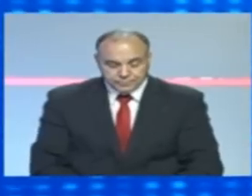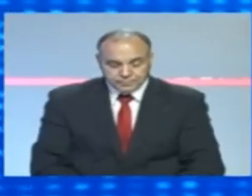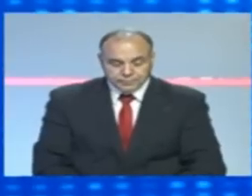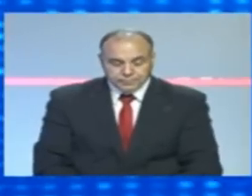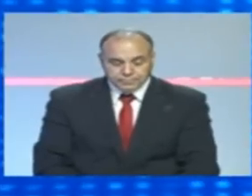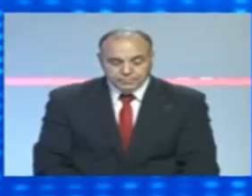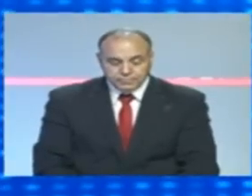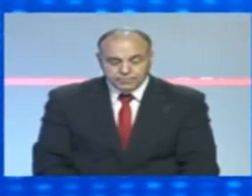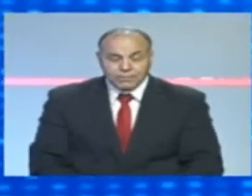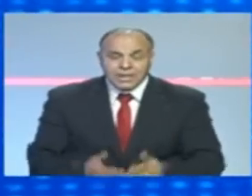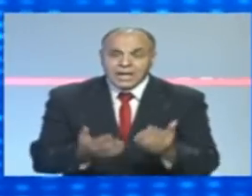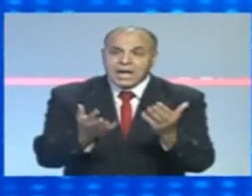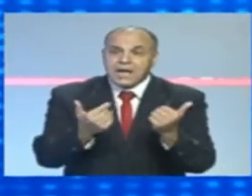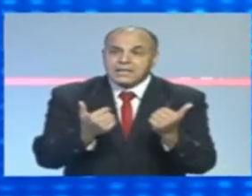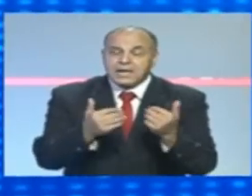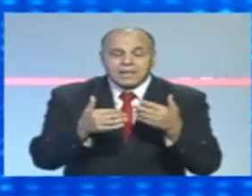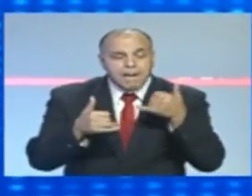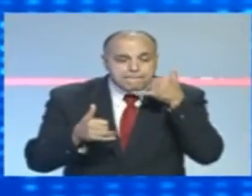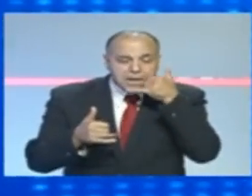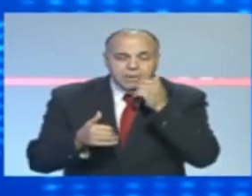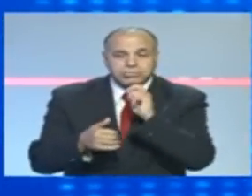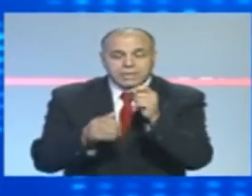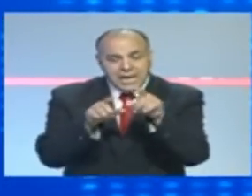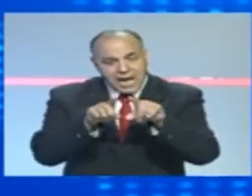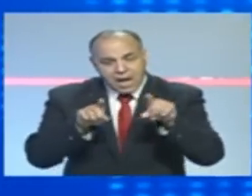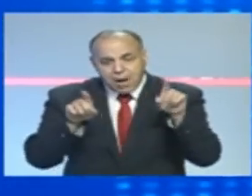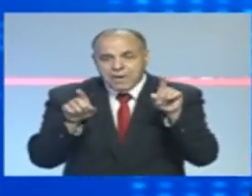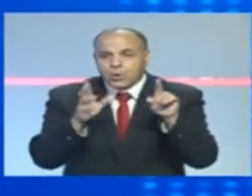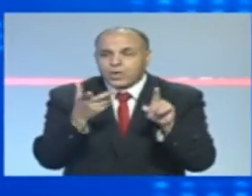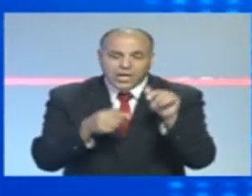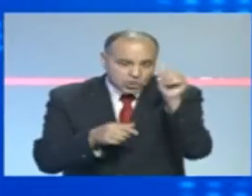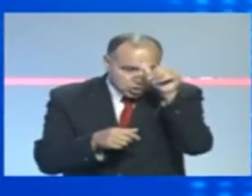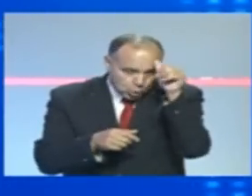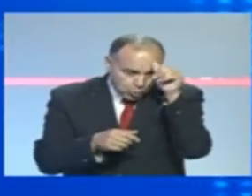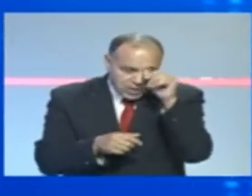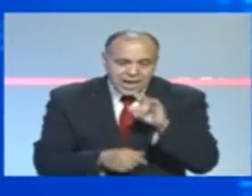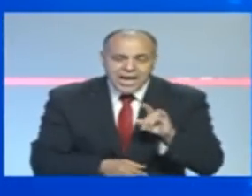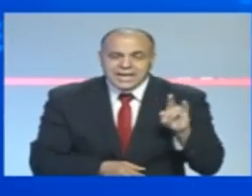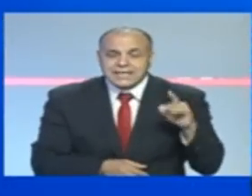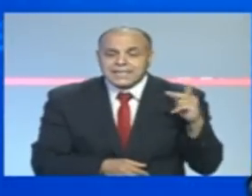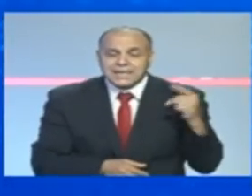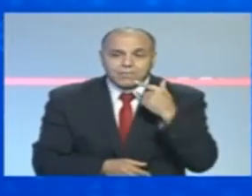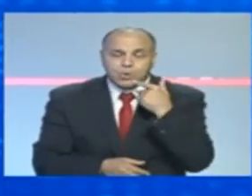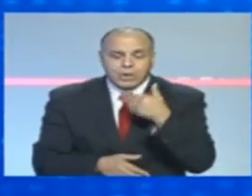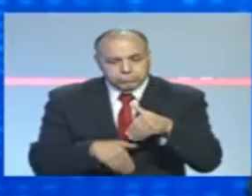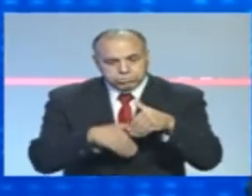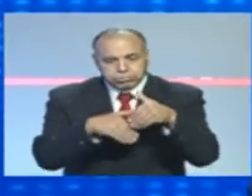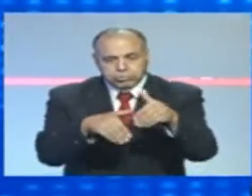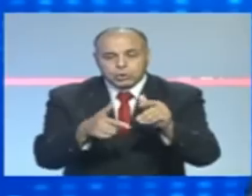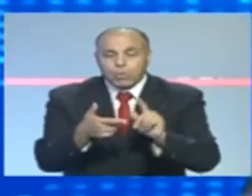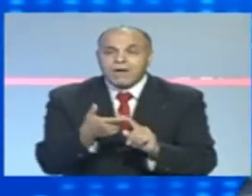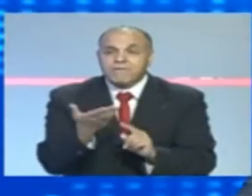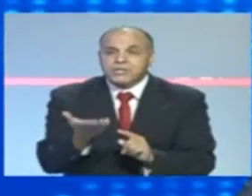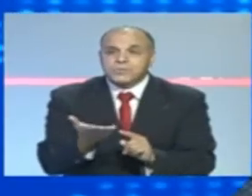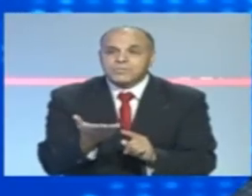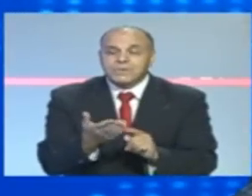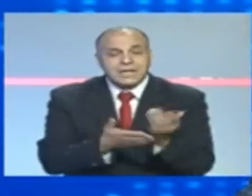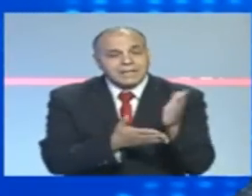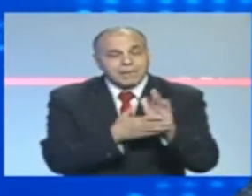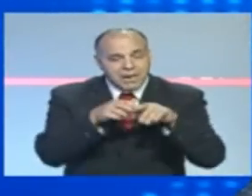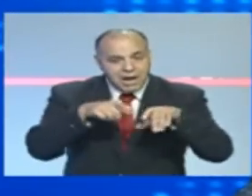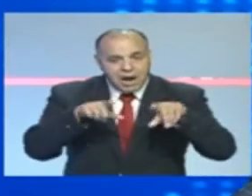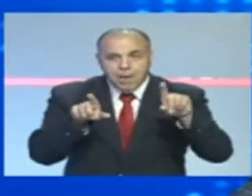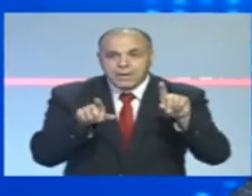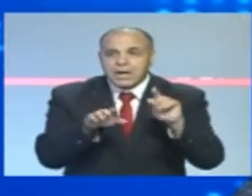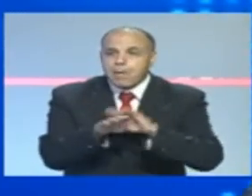وفي انتظار التواصل مع مراسل الاخبار من جندوبه حسن الكريمه نواصل مشاهدينا الكرام تقديم النشره